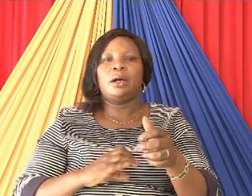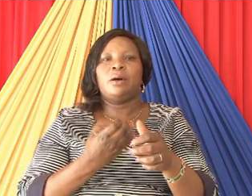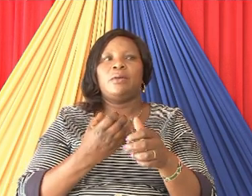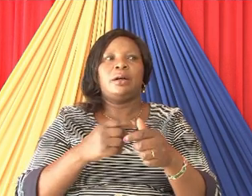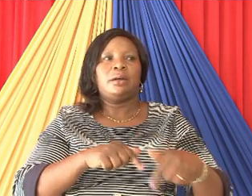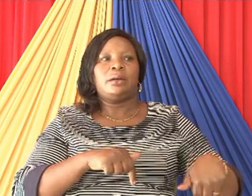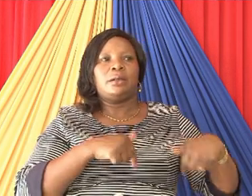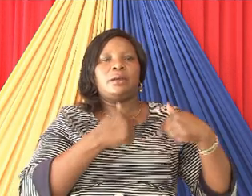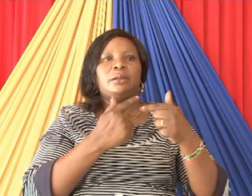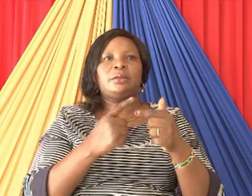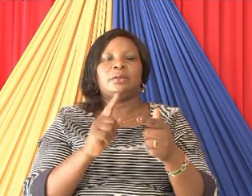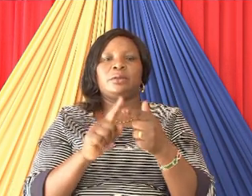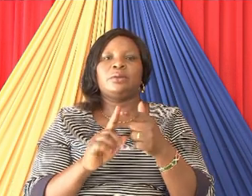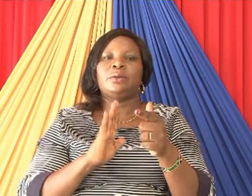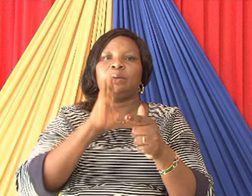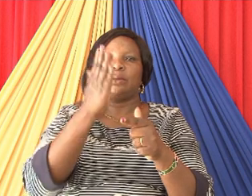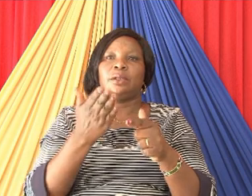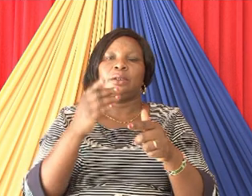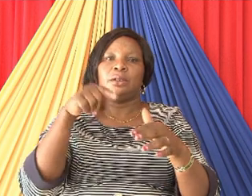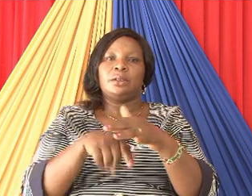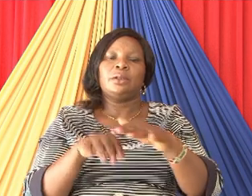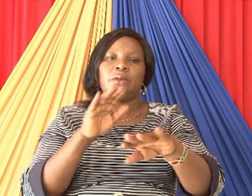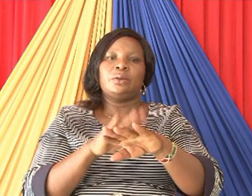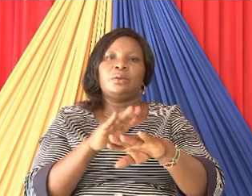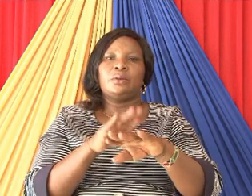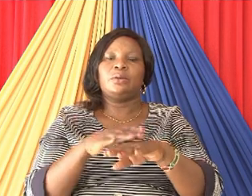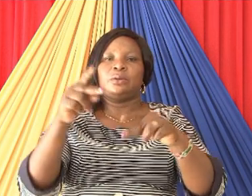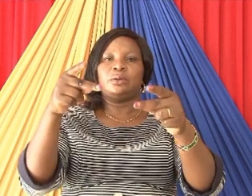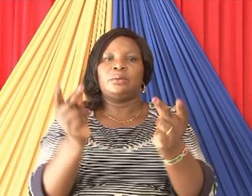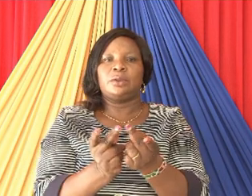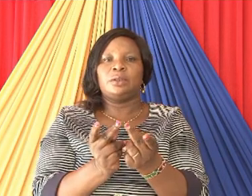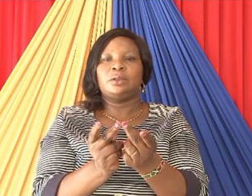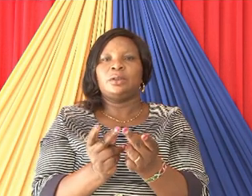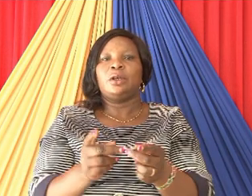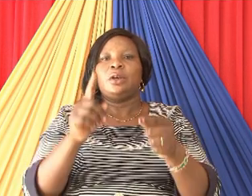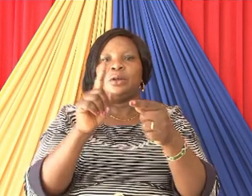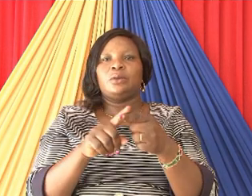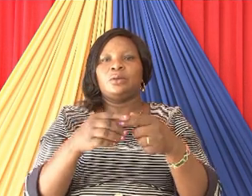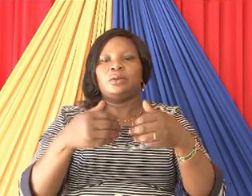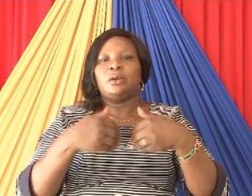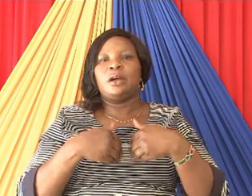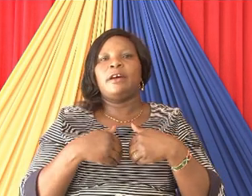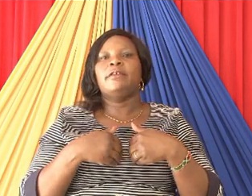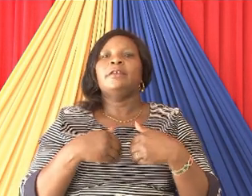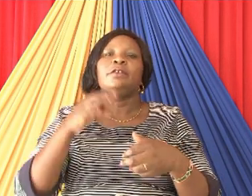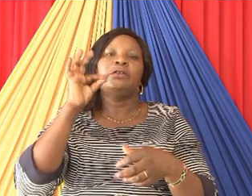ziwe mahali pazuri kwa neno la Mungu kumea na kupata mazao ama kuzalia